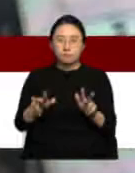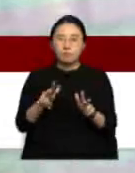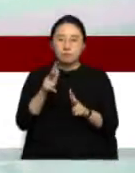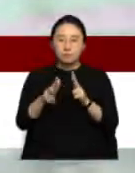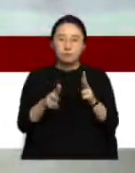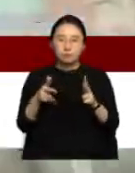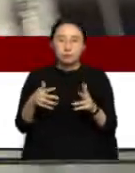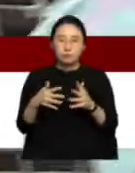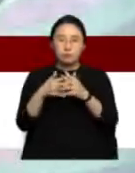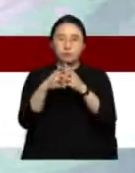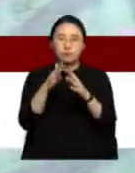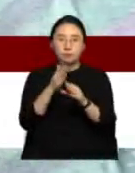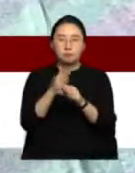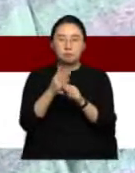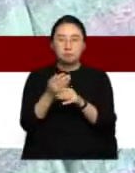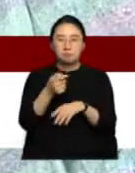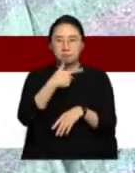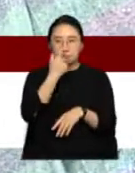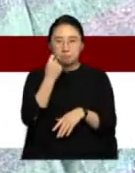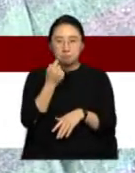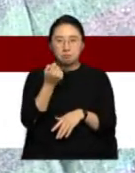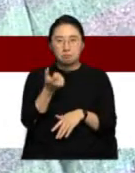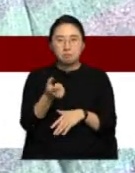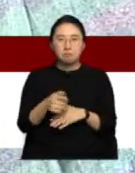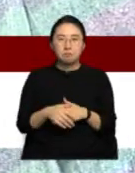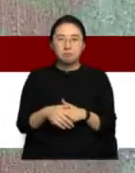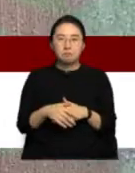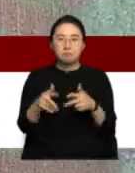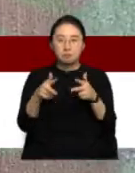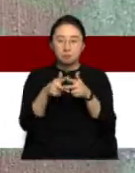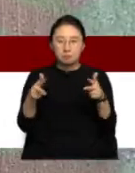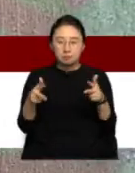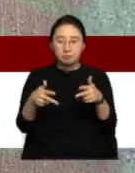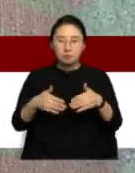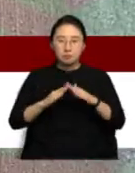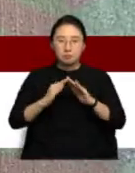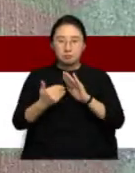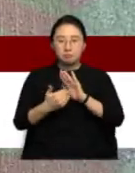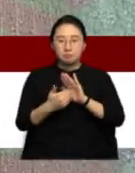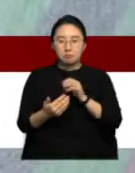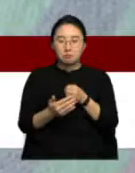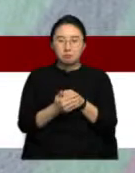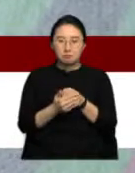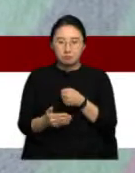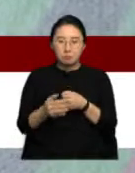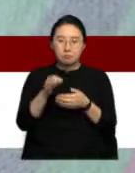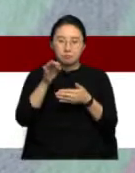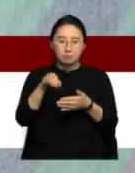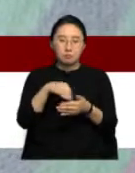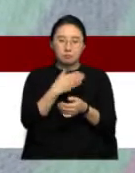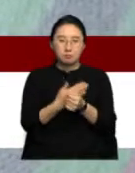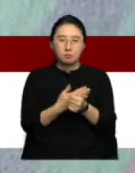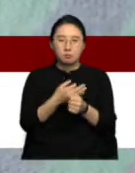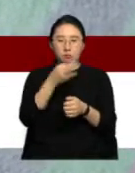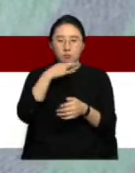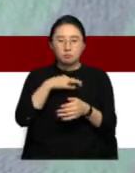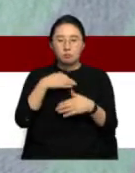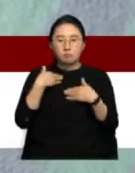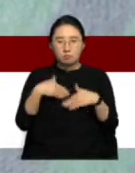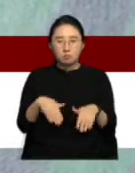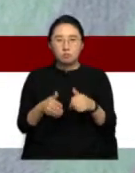공사가 진행되는 곳은 손에 꼽을 정도입니다. 7층 규모로 건축 제한이 걸려 있다 보니 재산 가치 상승의 효과가